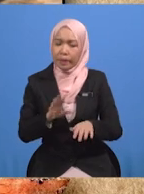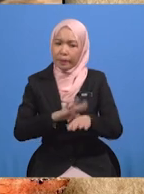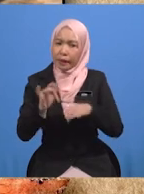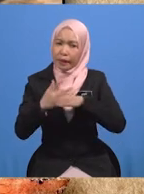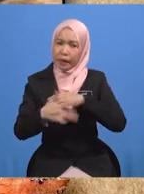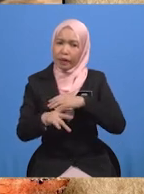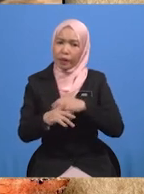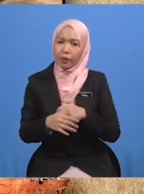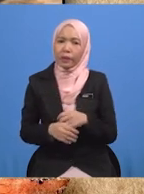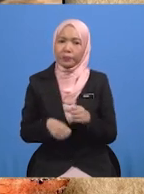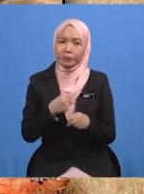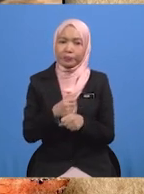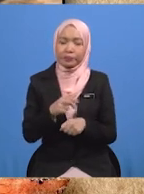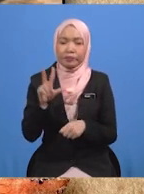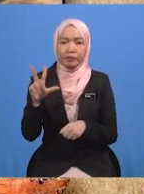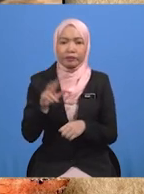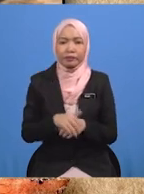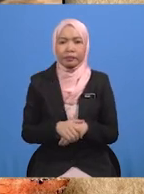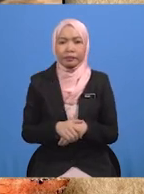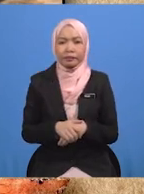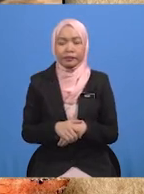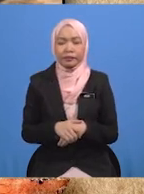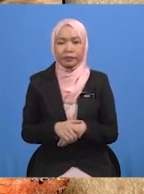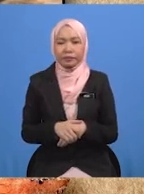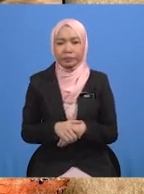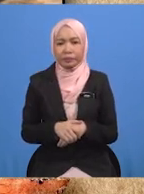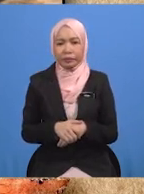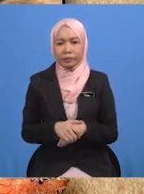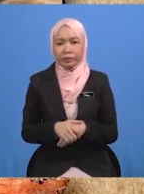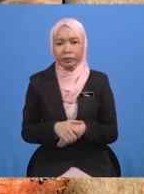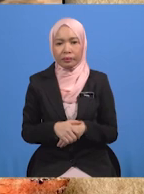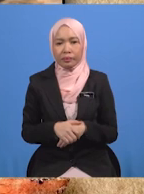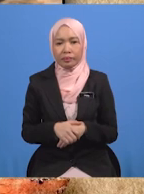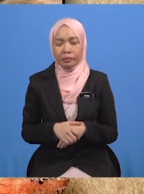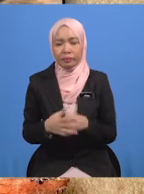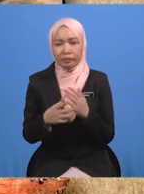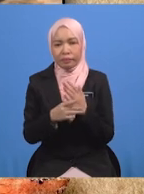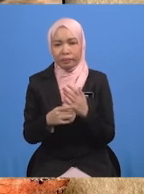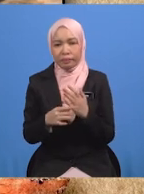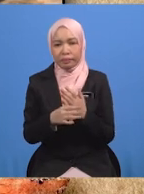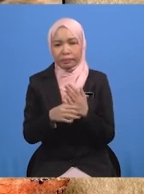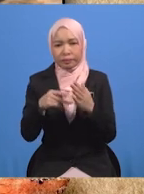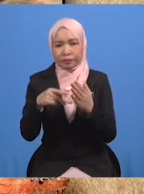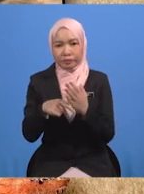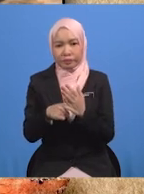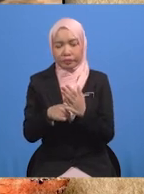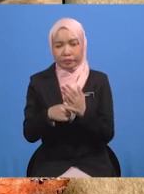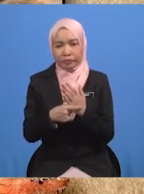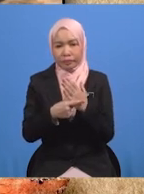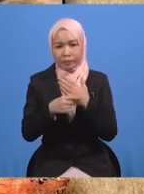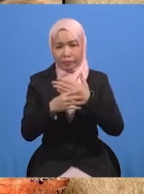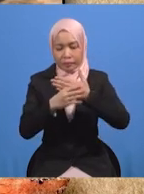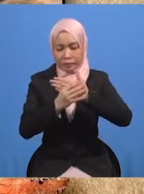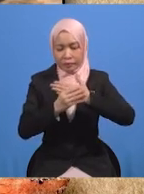abad ke-20, petroleum ditemui di Iran, Iraq, Arab Saudi, Kuwait dan